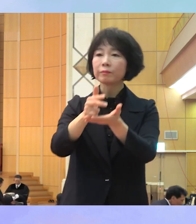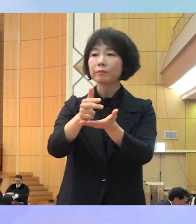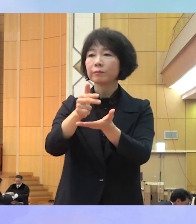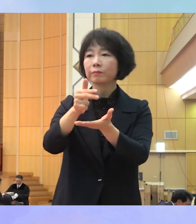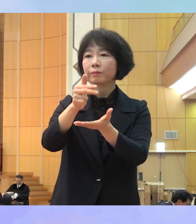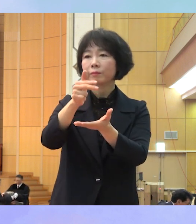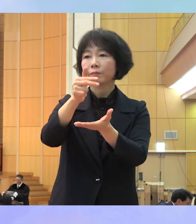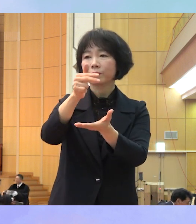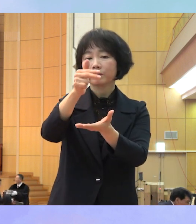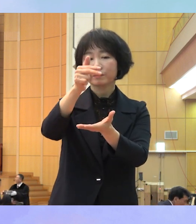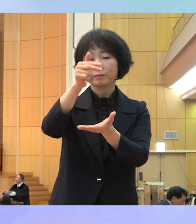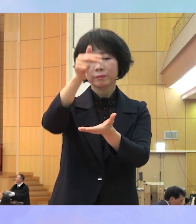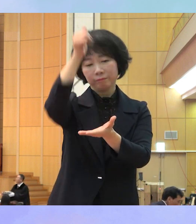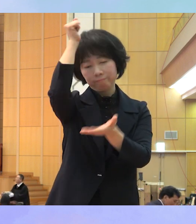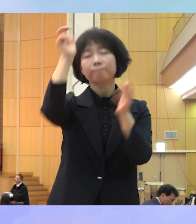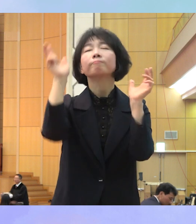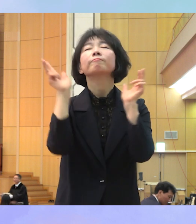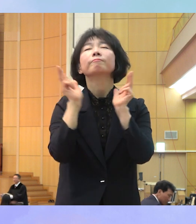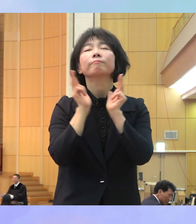받으사